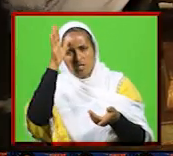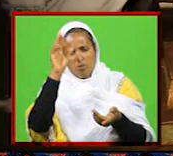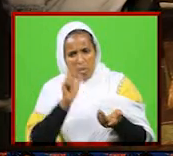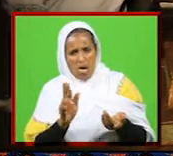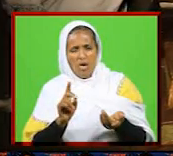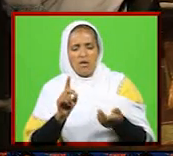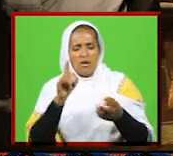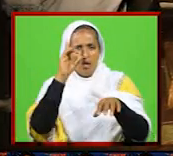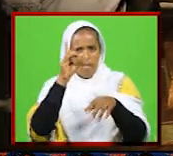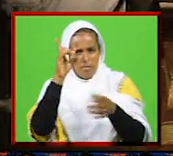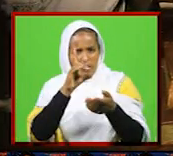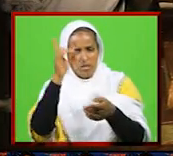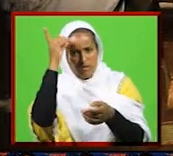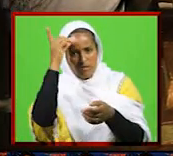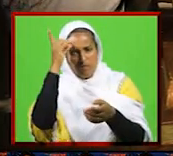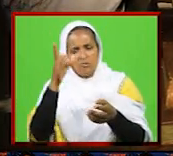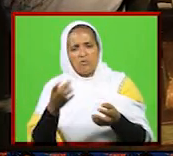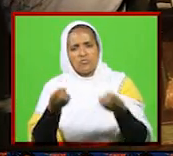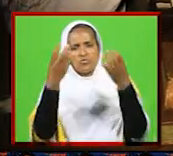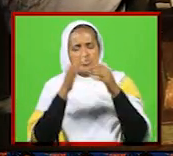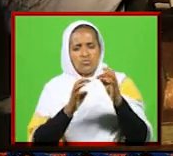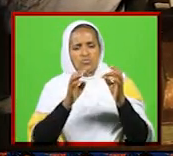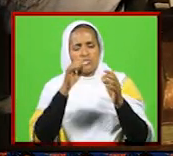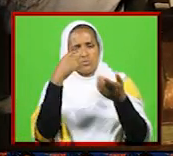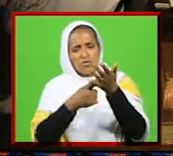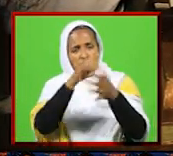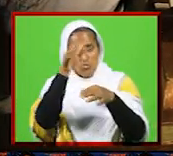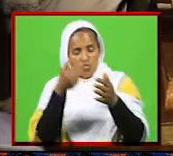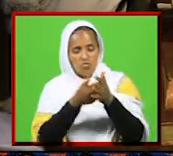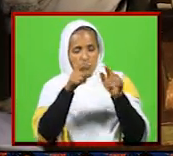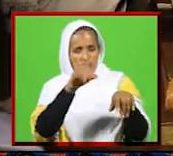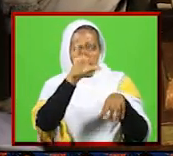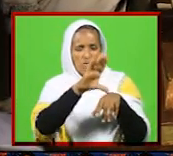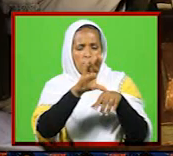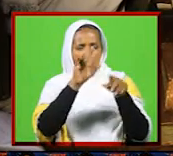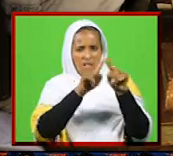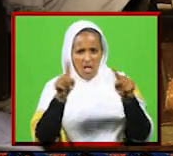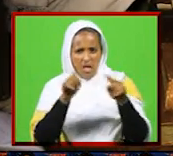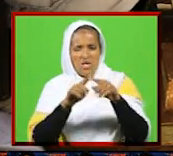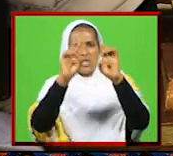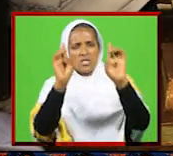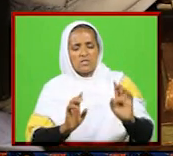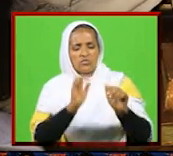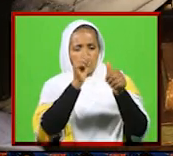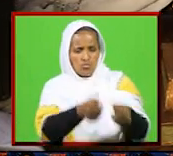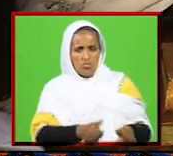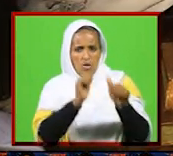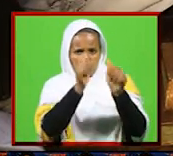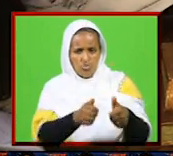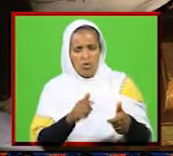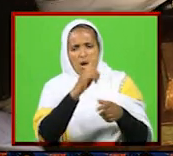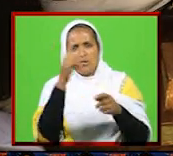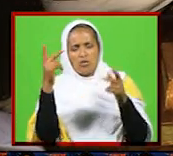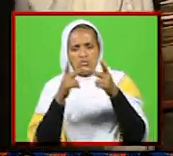እነዋክሽም ግርማይ እነዋክሽም ከበደ እነዚህ ሁሉ የተለያየ